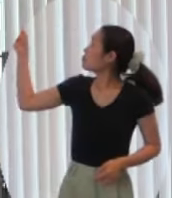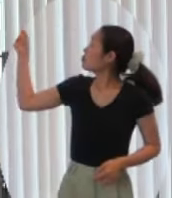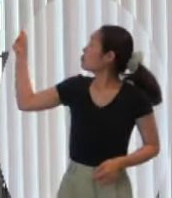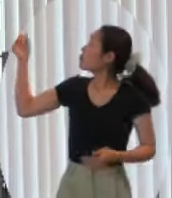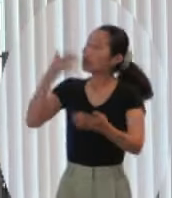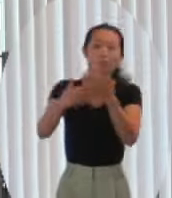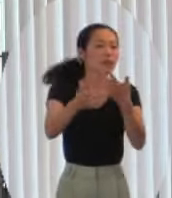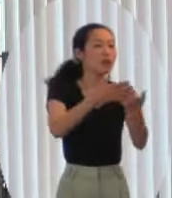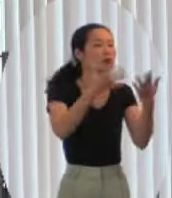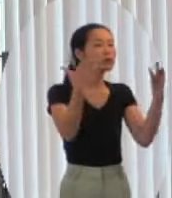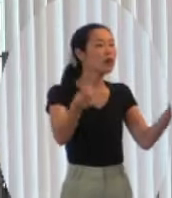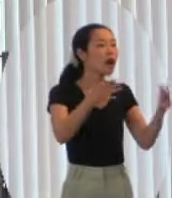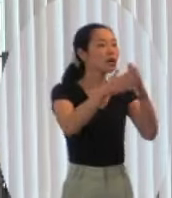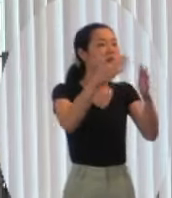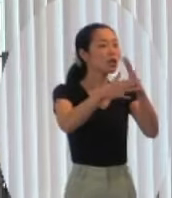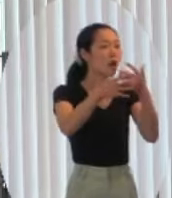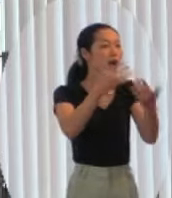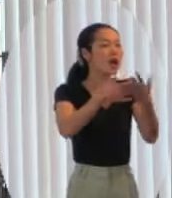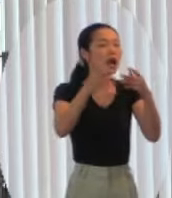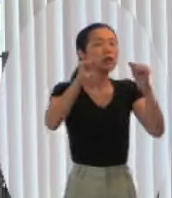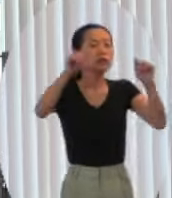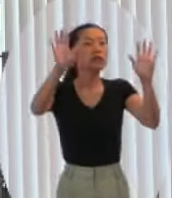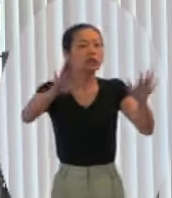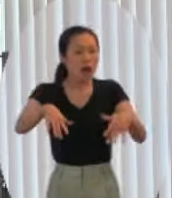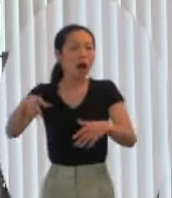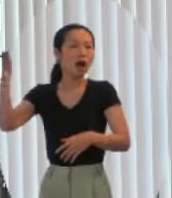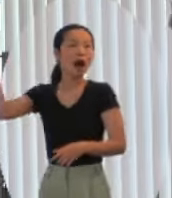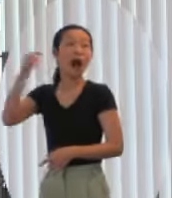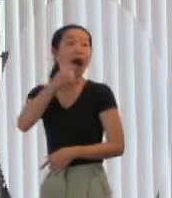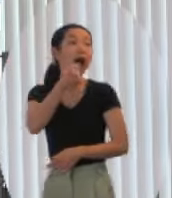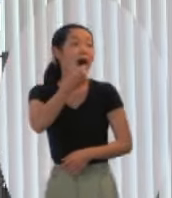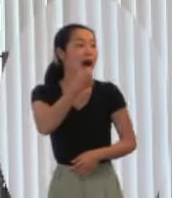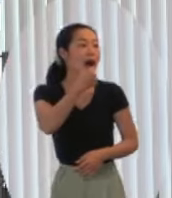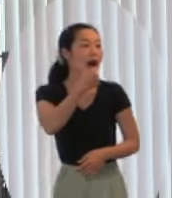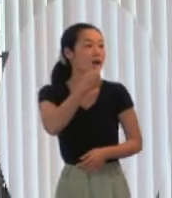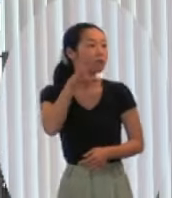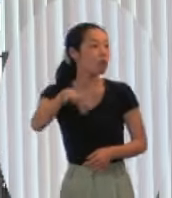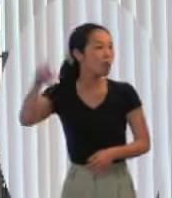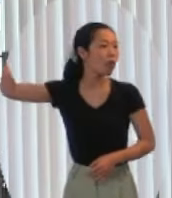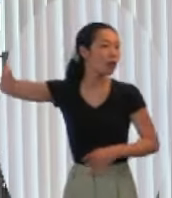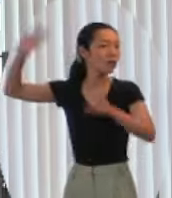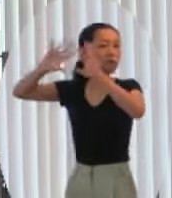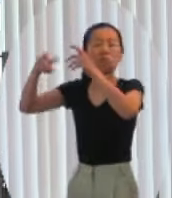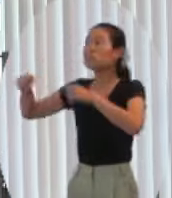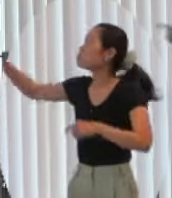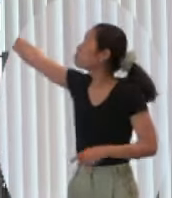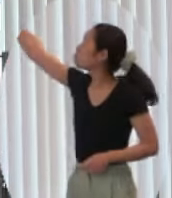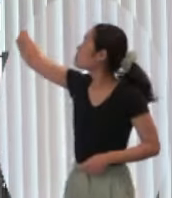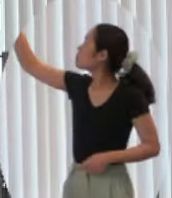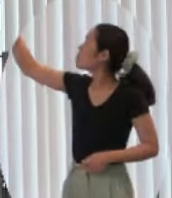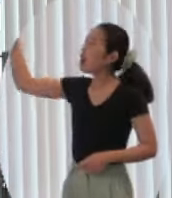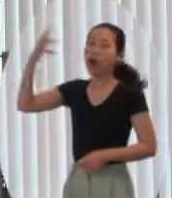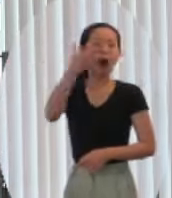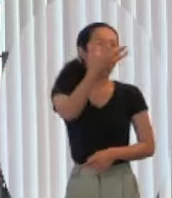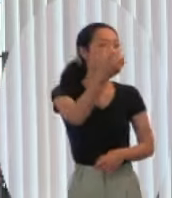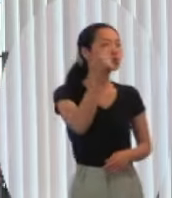験した国々が赤く塗られています。89の国が、